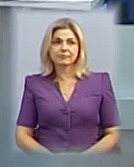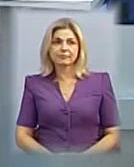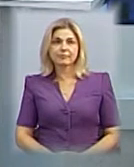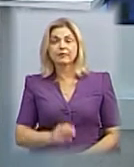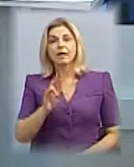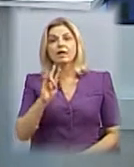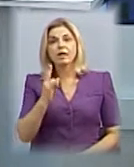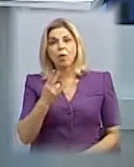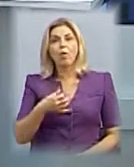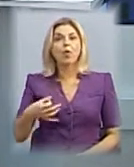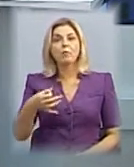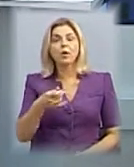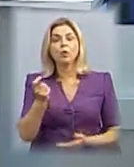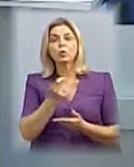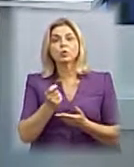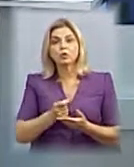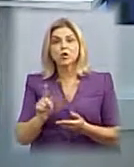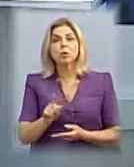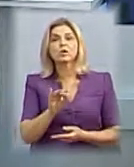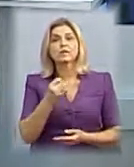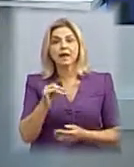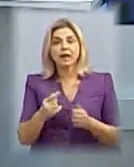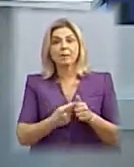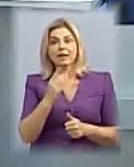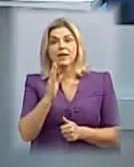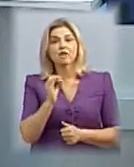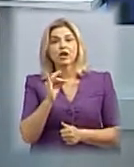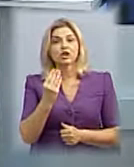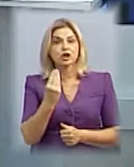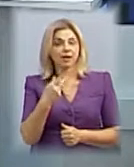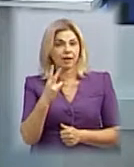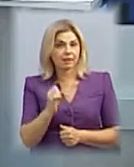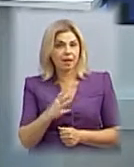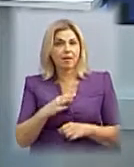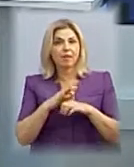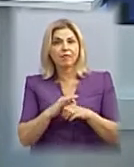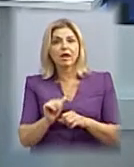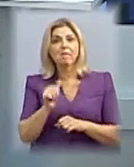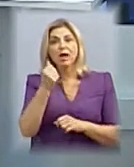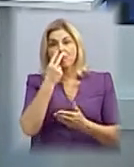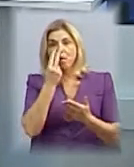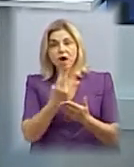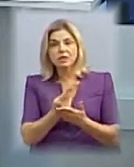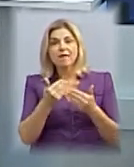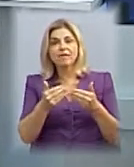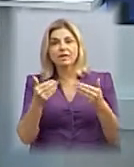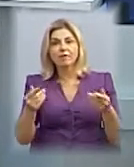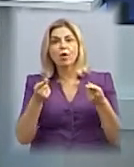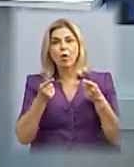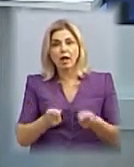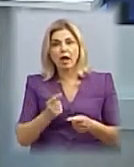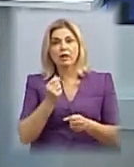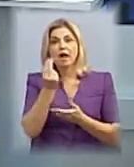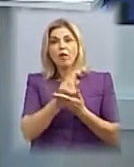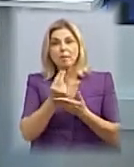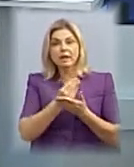У Миколаївському обласному художньому музеї імені Василя Верещагіна відбувся передпоказ виставки оригінальних робіт Тараса